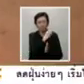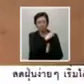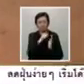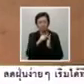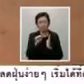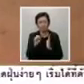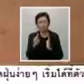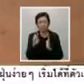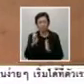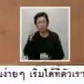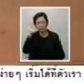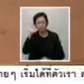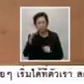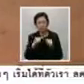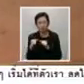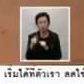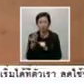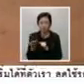รายครับ